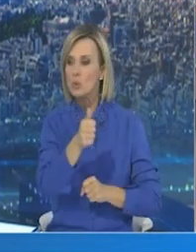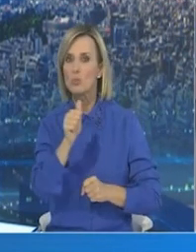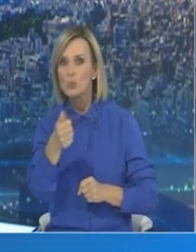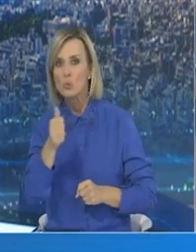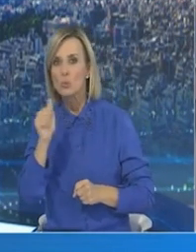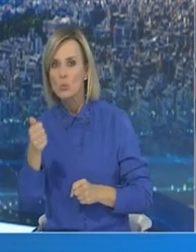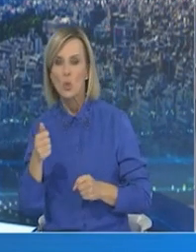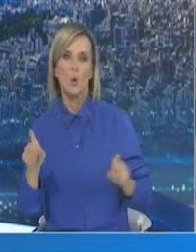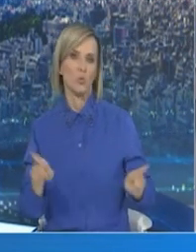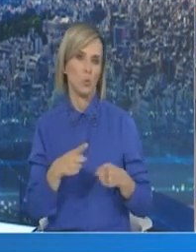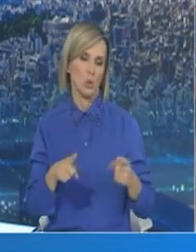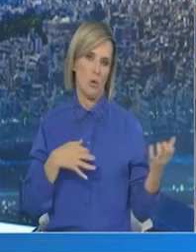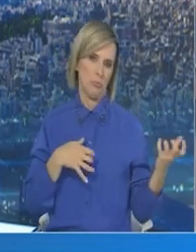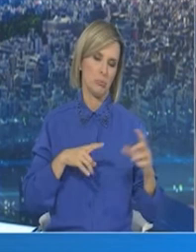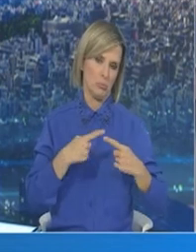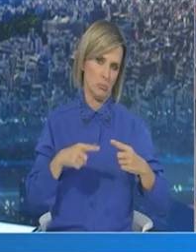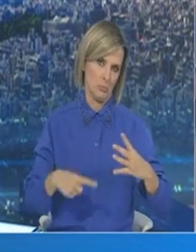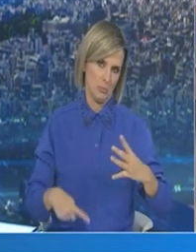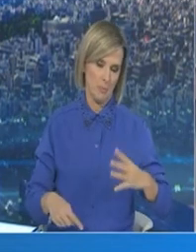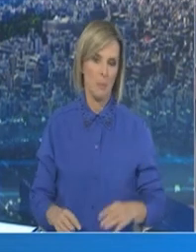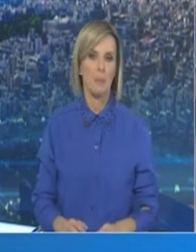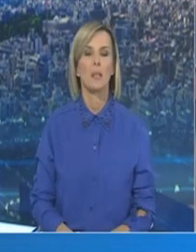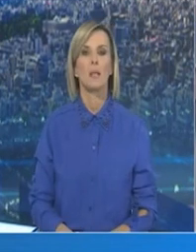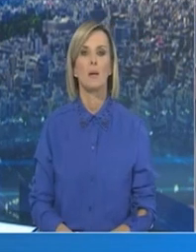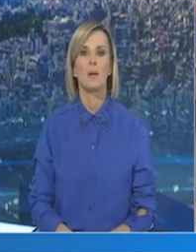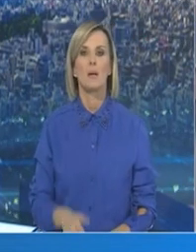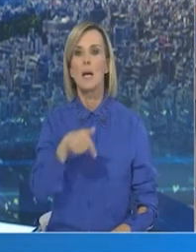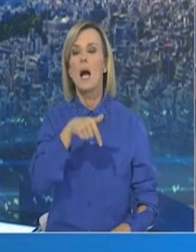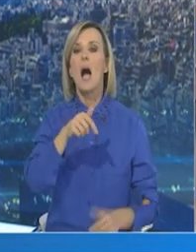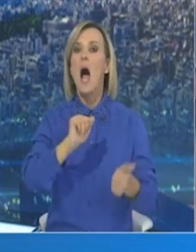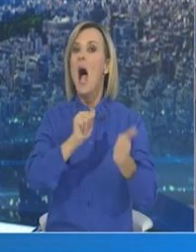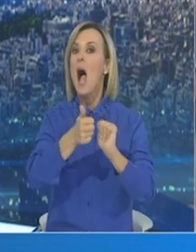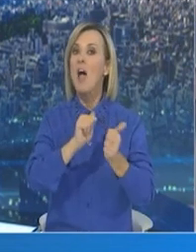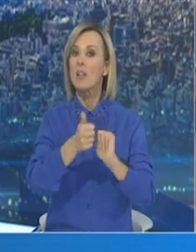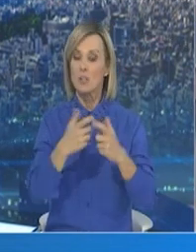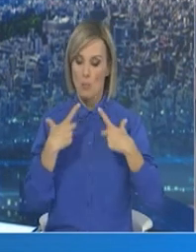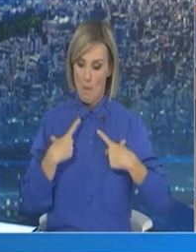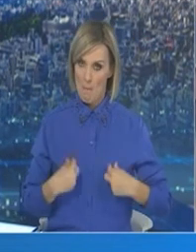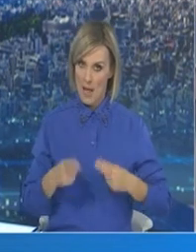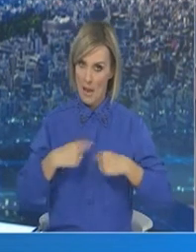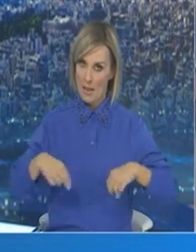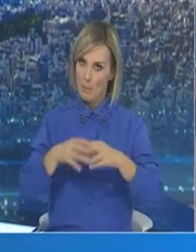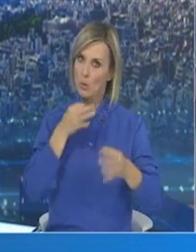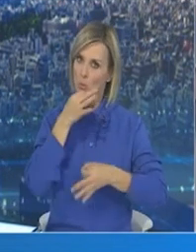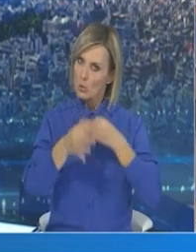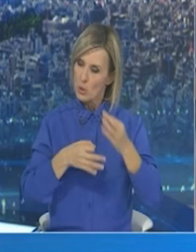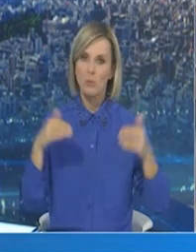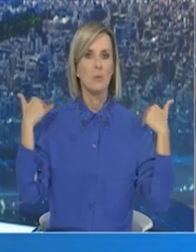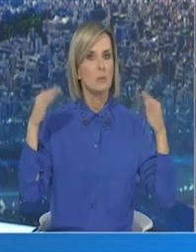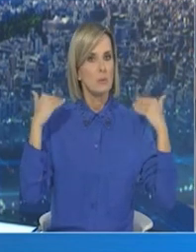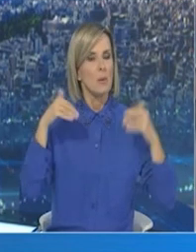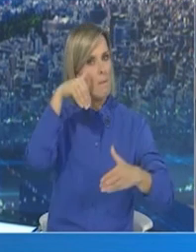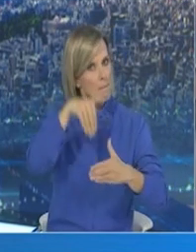αναλόγιο. Επίσης, σε θέματα της Γενικής Γραμματείας Αθλητισμού, τα μέλη της Επιτροπής στάχθηκαν ομόφωνα υπέρ της δυνατότητας εκγύμνασης σε